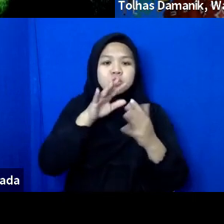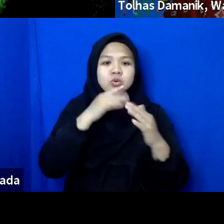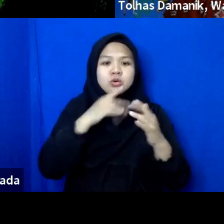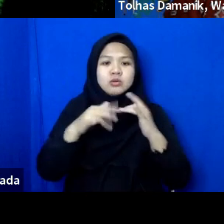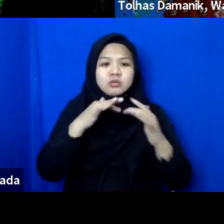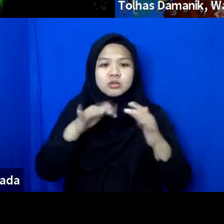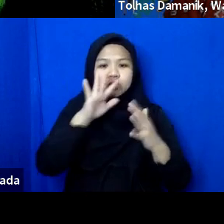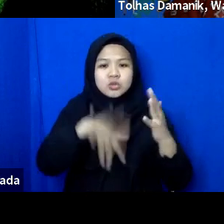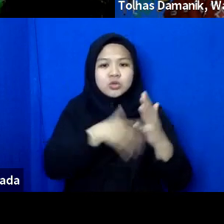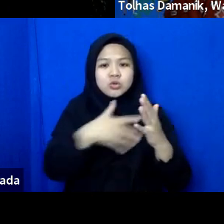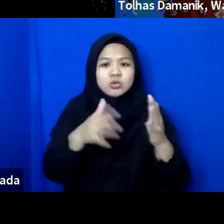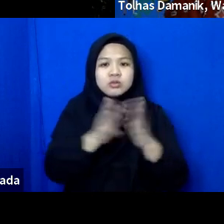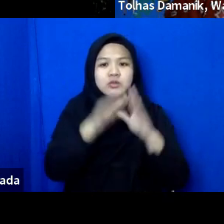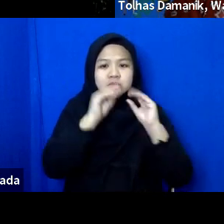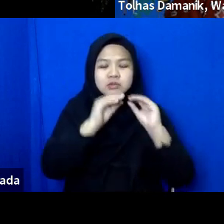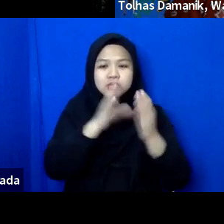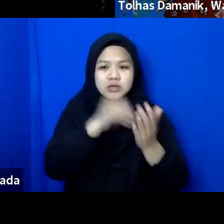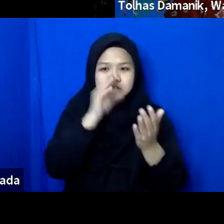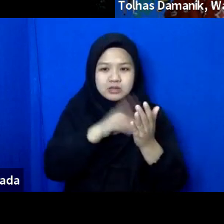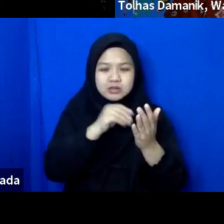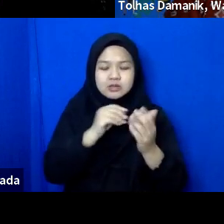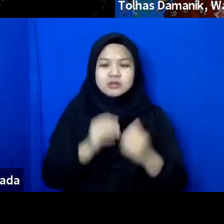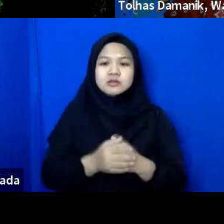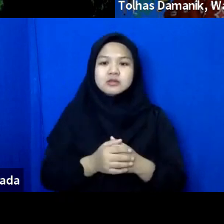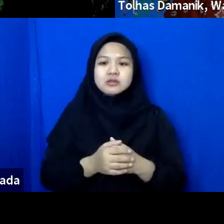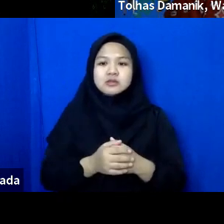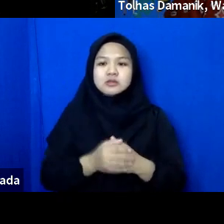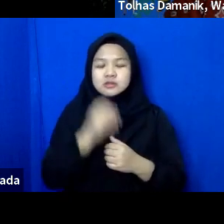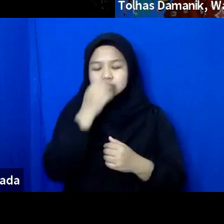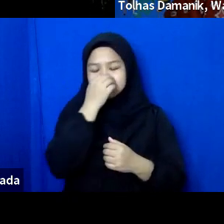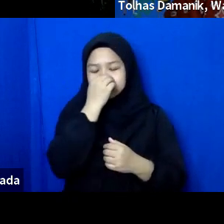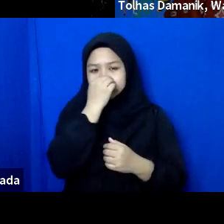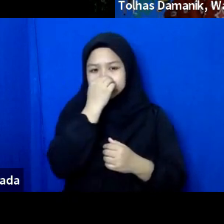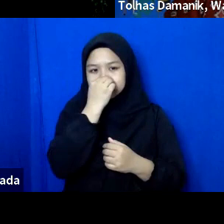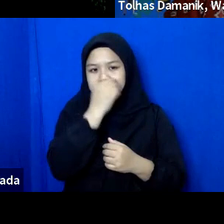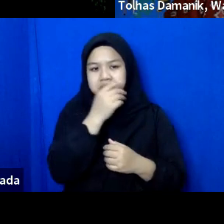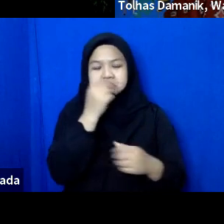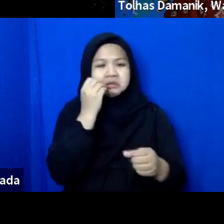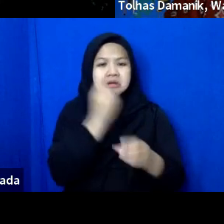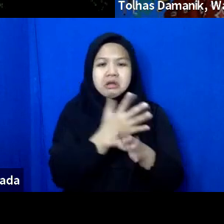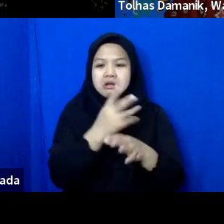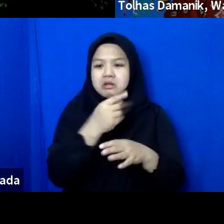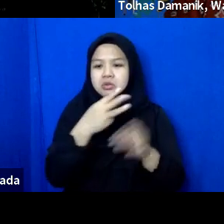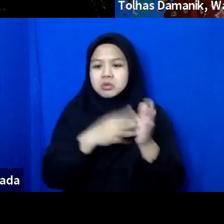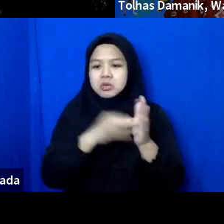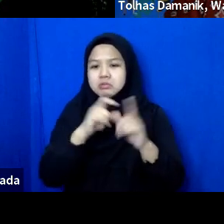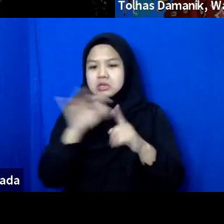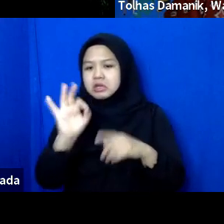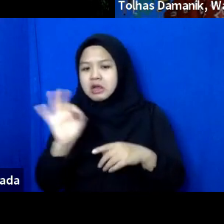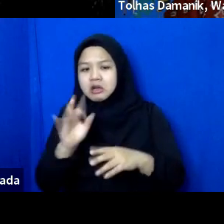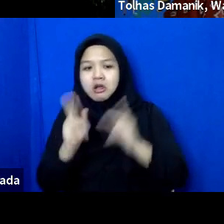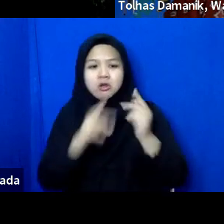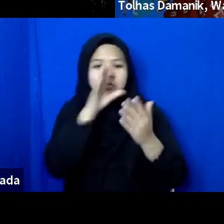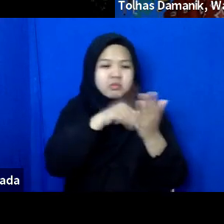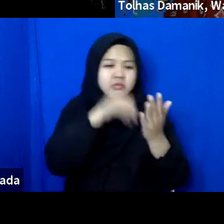pembelajaran ya Jadi tidak akan ada kegagalan dan remediasi bisa andainya dirancang